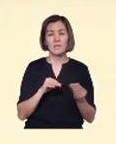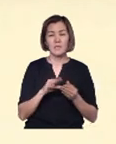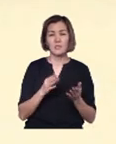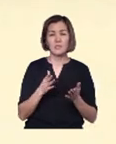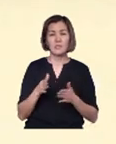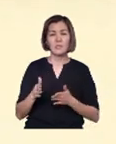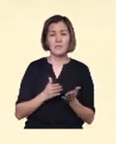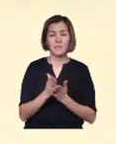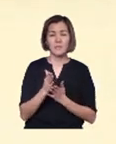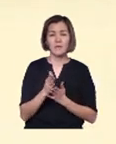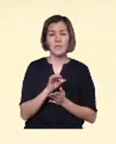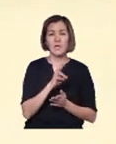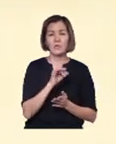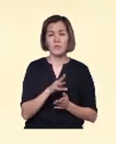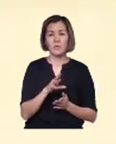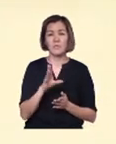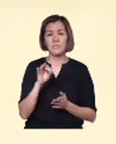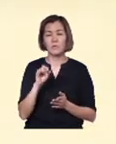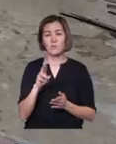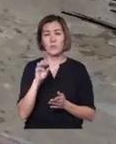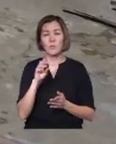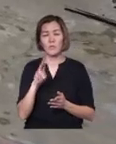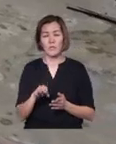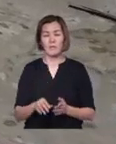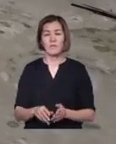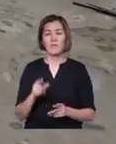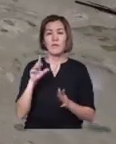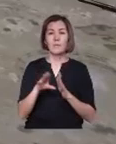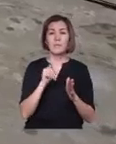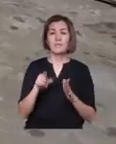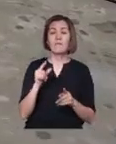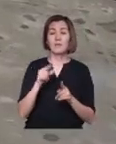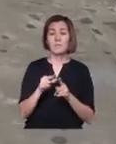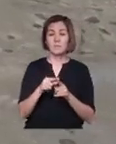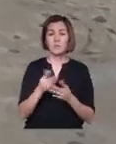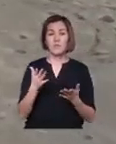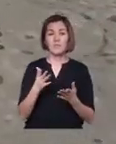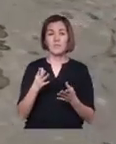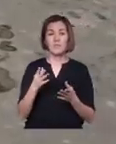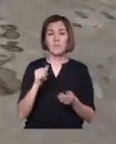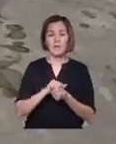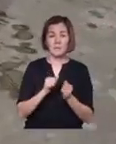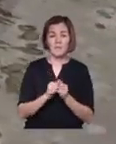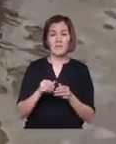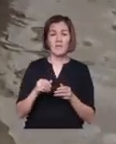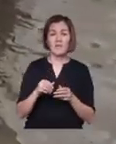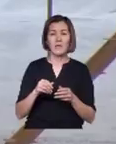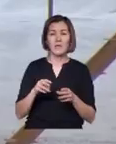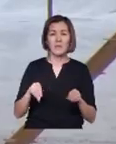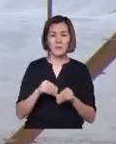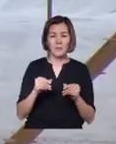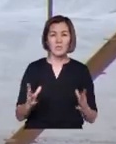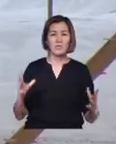в направлении Лепсы-Ахтугай и Сарыөзек-Коктал. По словам депутата Сената, каменно-песчаная смесь и щебень, используемые для